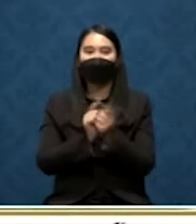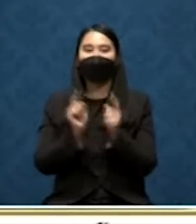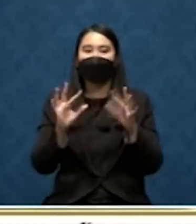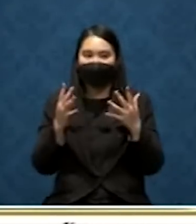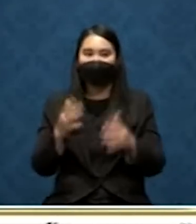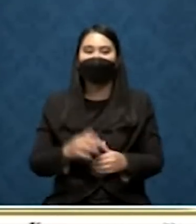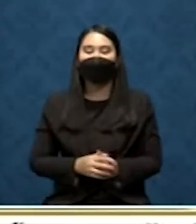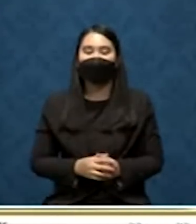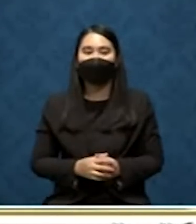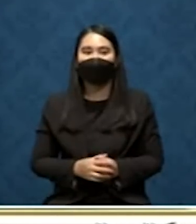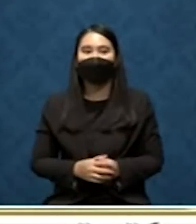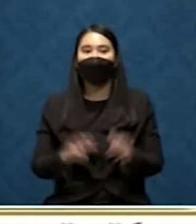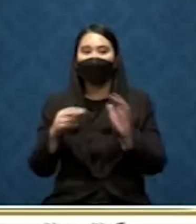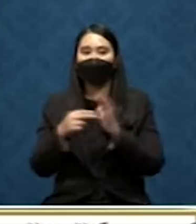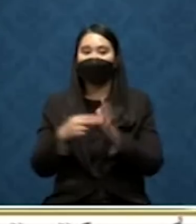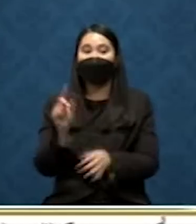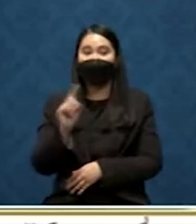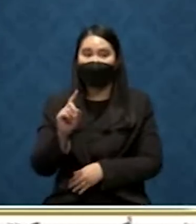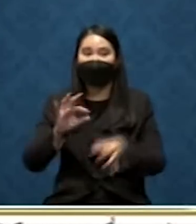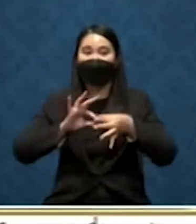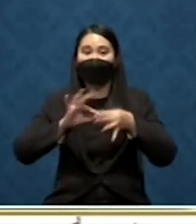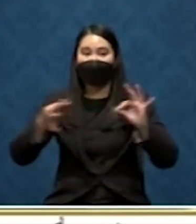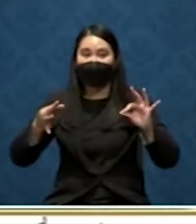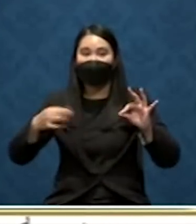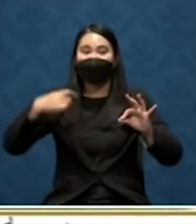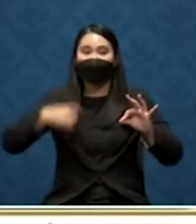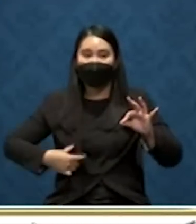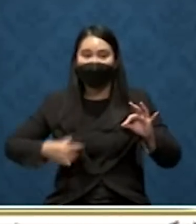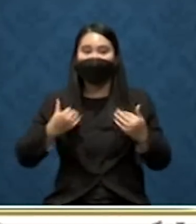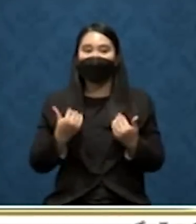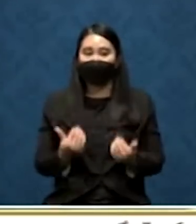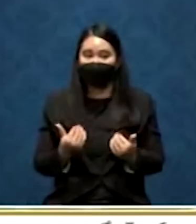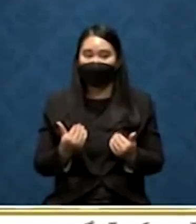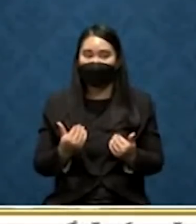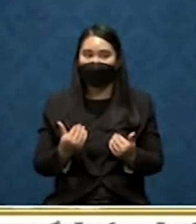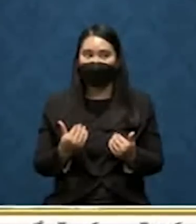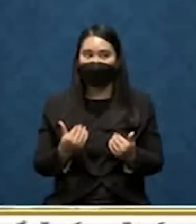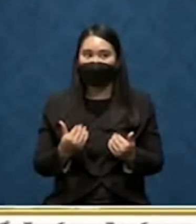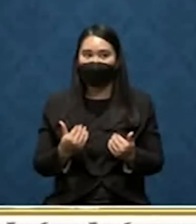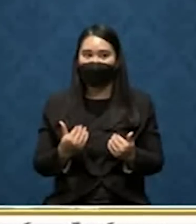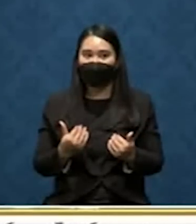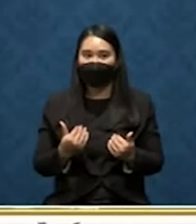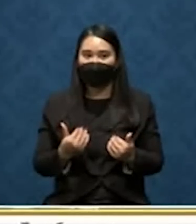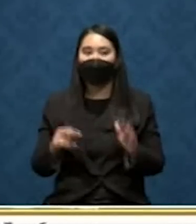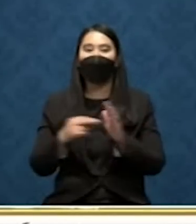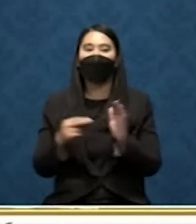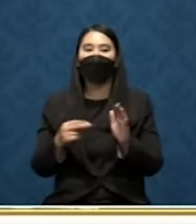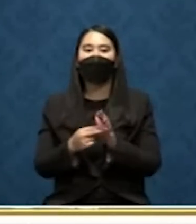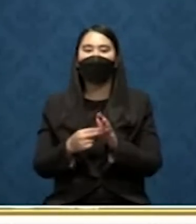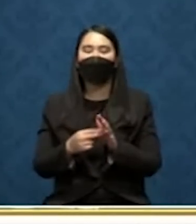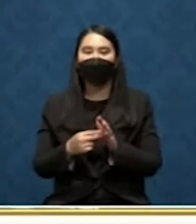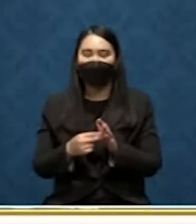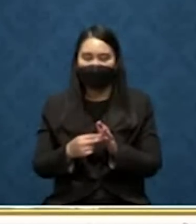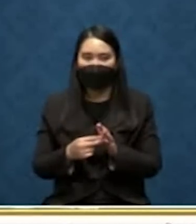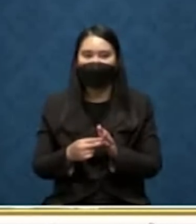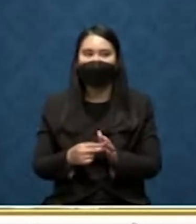ได้ครับเท่ากับว่คดีที่ข้นสารอยู่นี้นอกจากนายทุนมลัรแล้วที่เหลอกเป็พวกตัวเล็กๆครับ